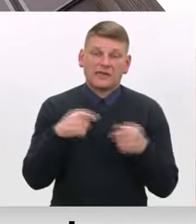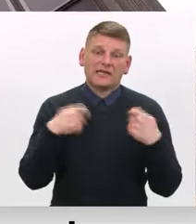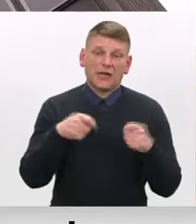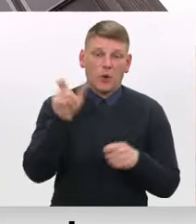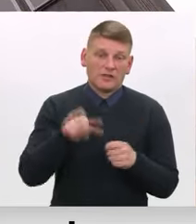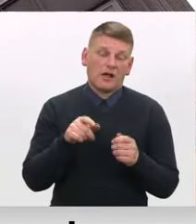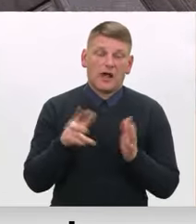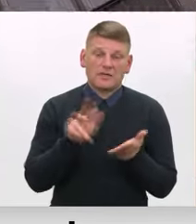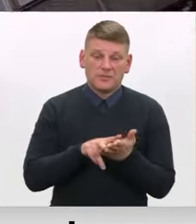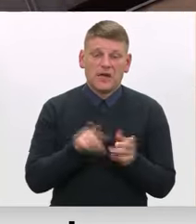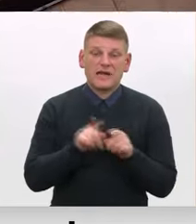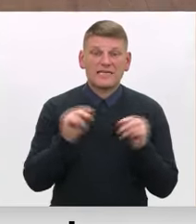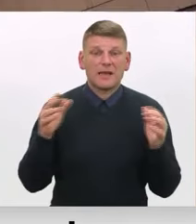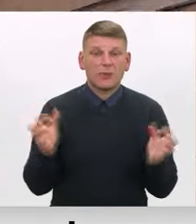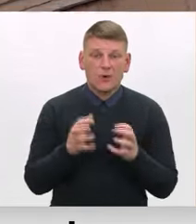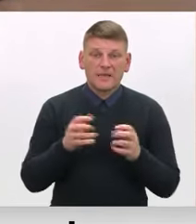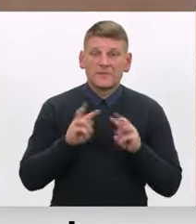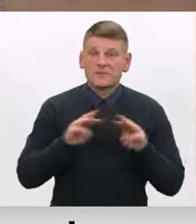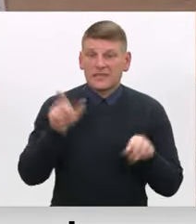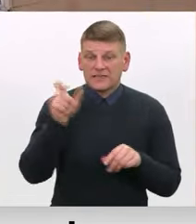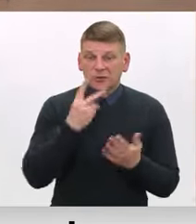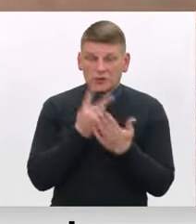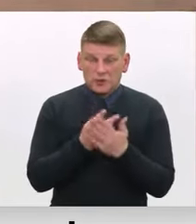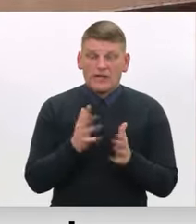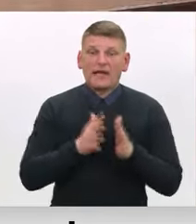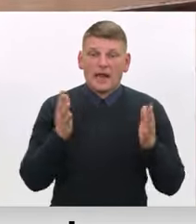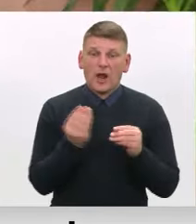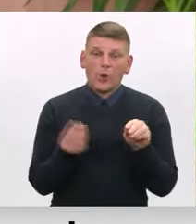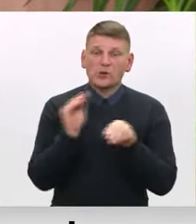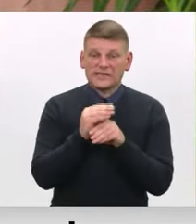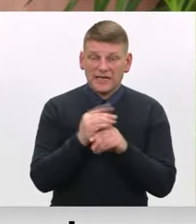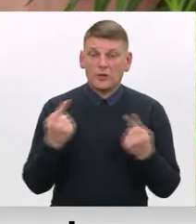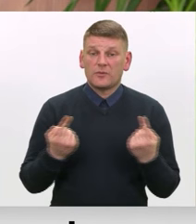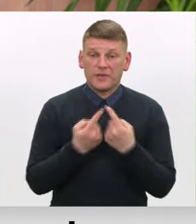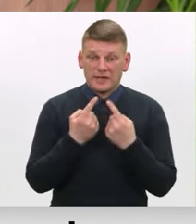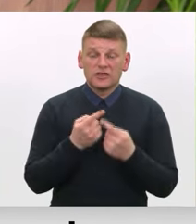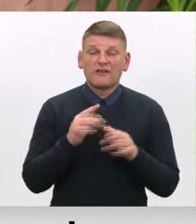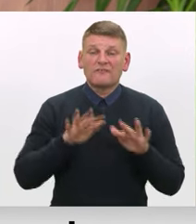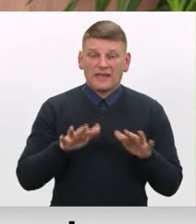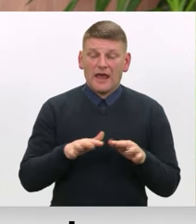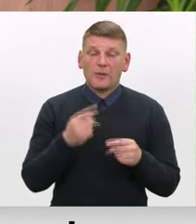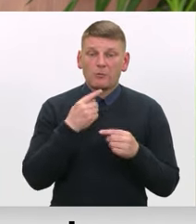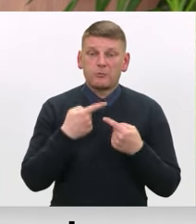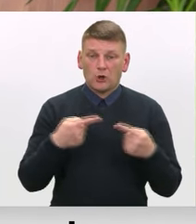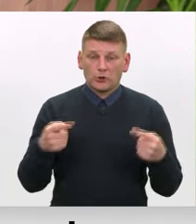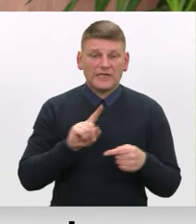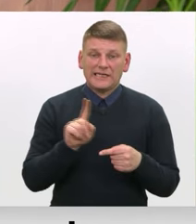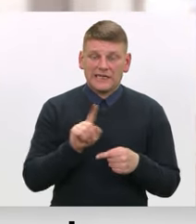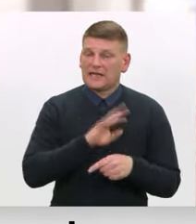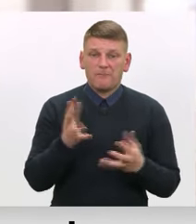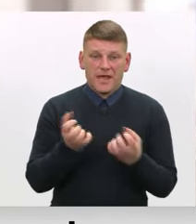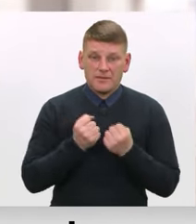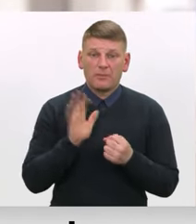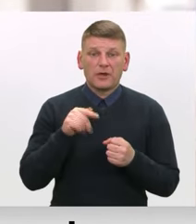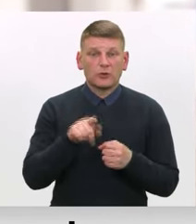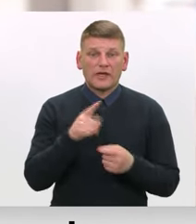akceptējuši. Arī zemkopības ministrs norāda, ka lielāka uzcenojuma piemērošana vietējiem pārtikas produktiem ir nepieņemama, un par to